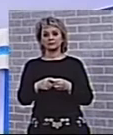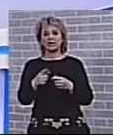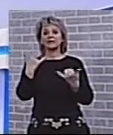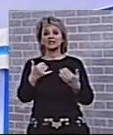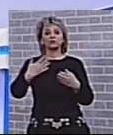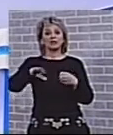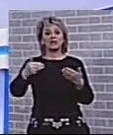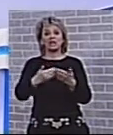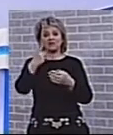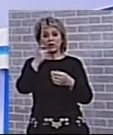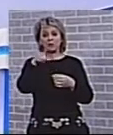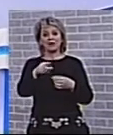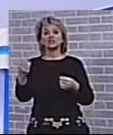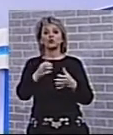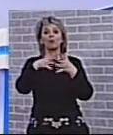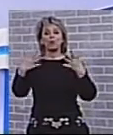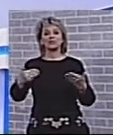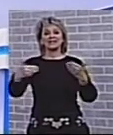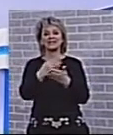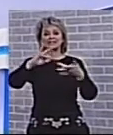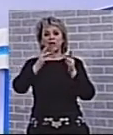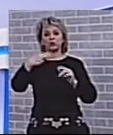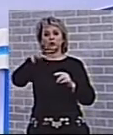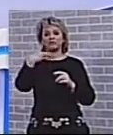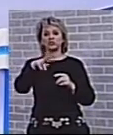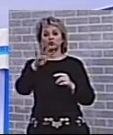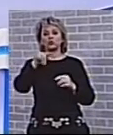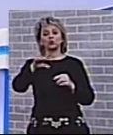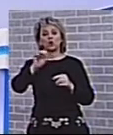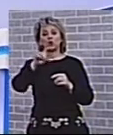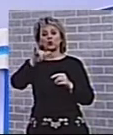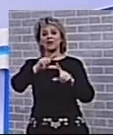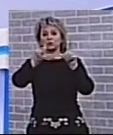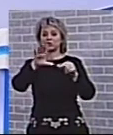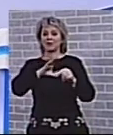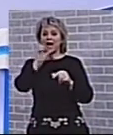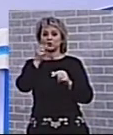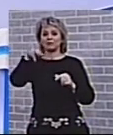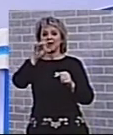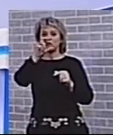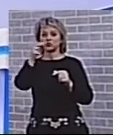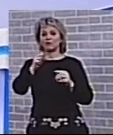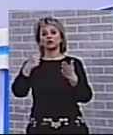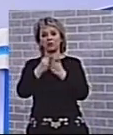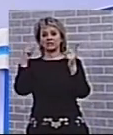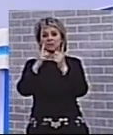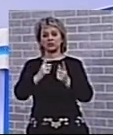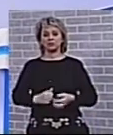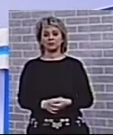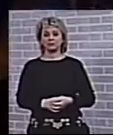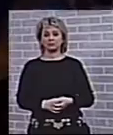На сегодня это вся информация. Еще больше новостей на сайте don24.ru. В студии был Артем Тарасов. До встречи.